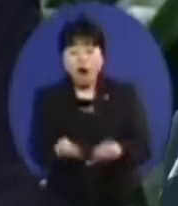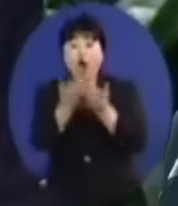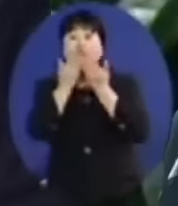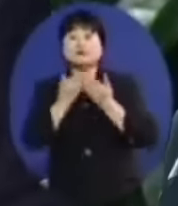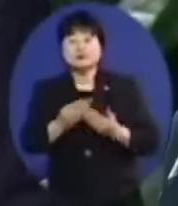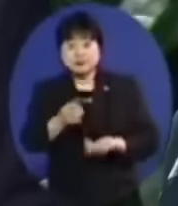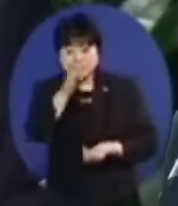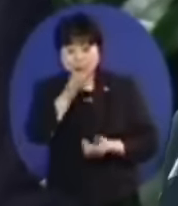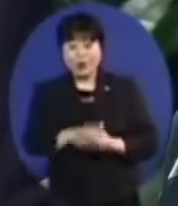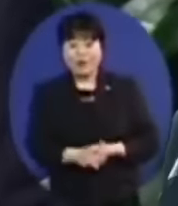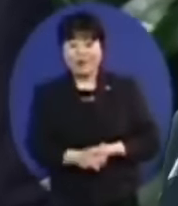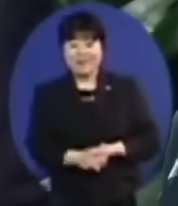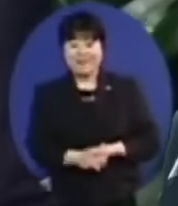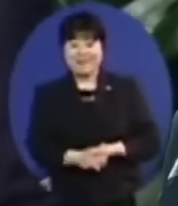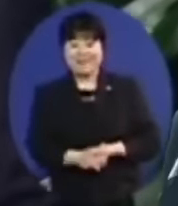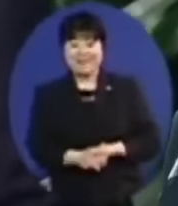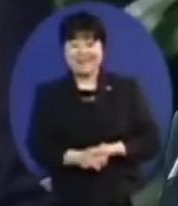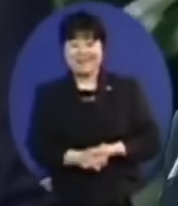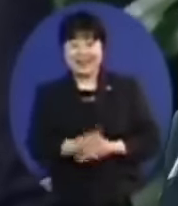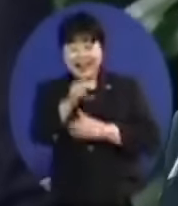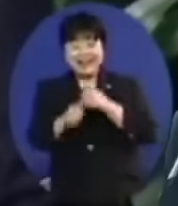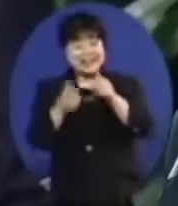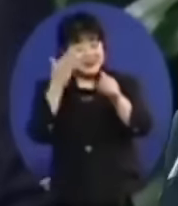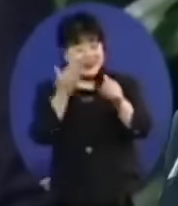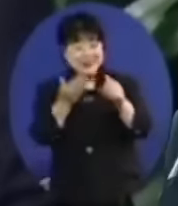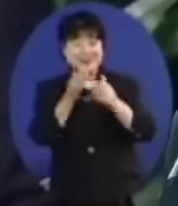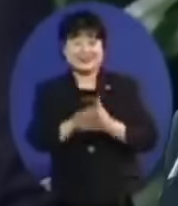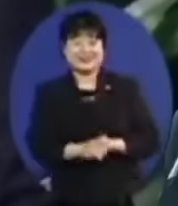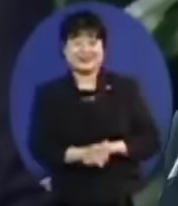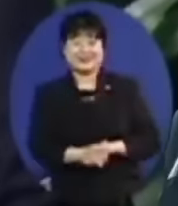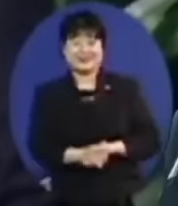핥아먹는 사람이 있습니다. 그러니까 하나님이